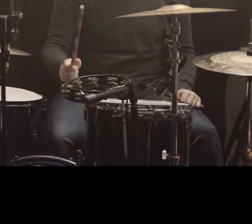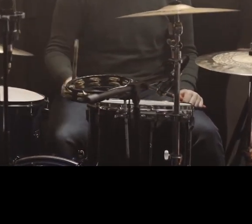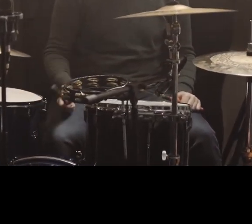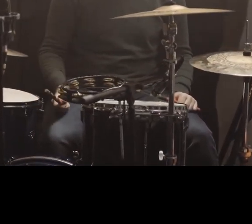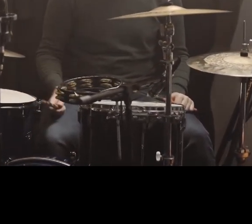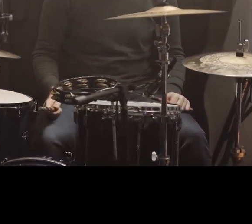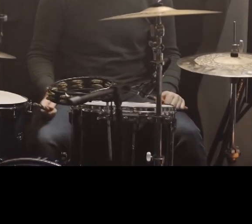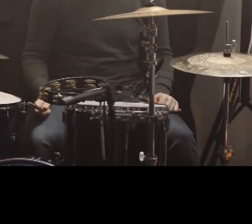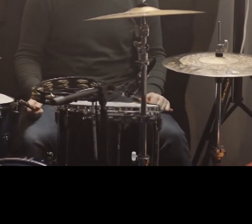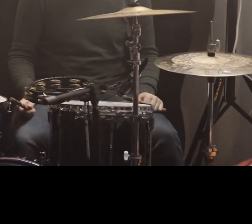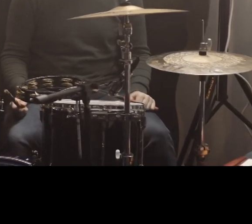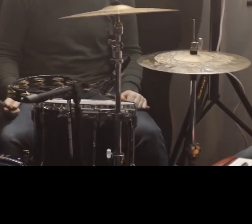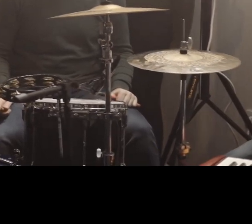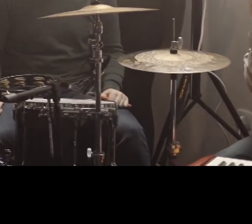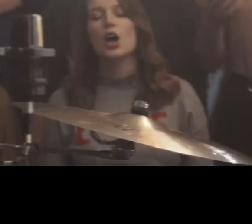Šuti,